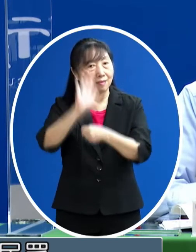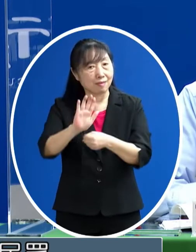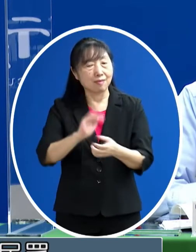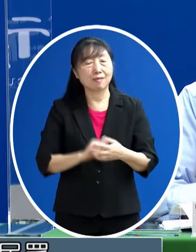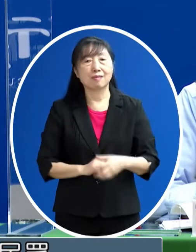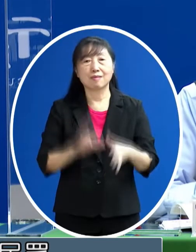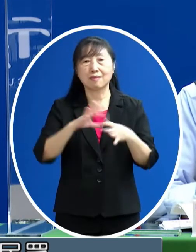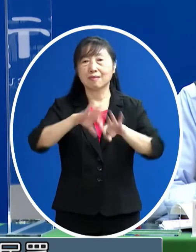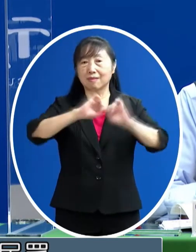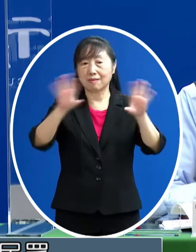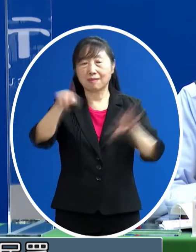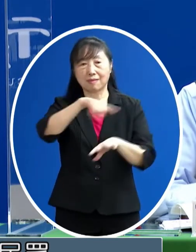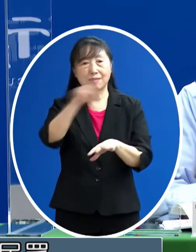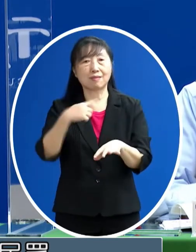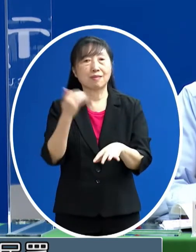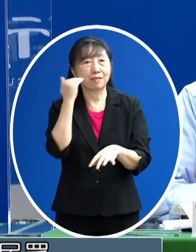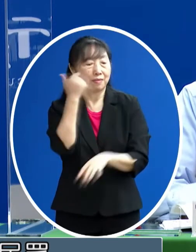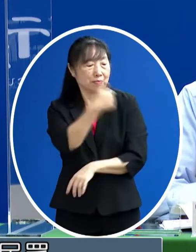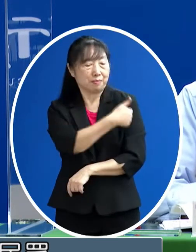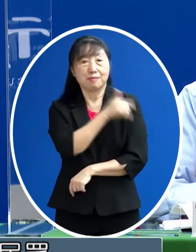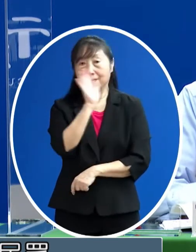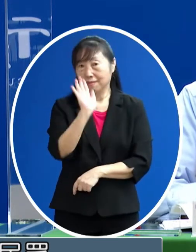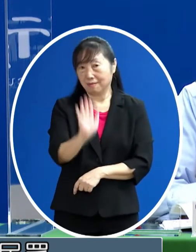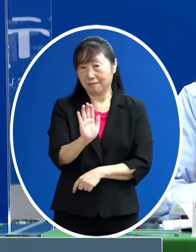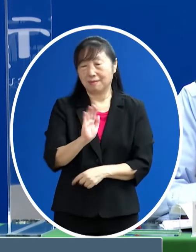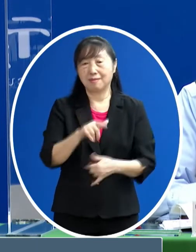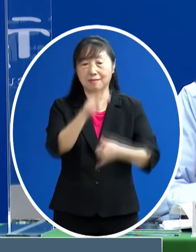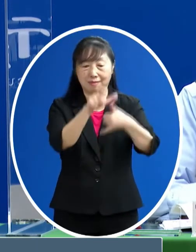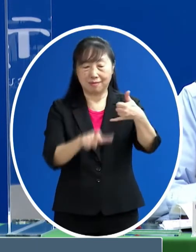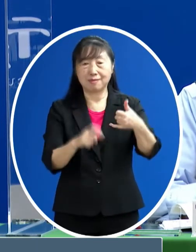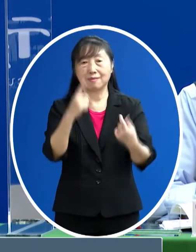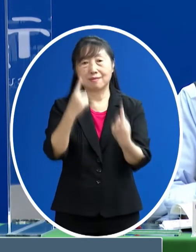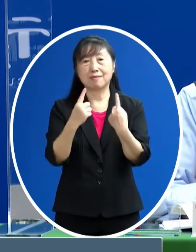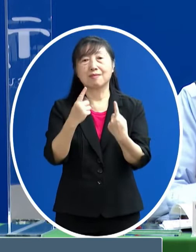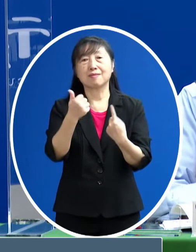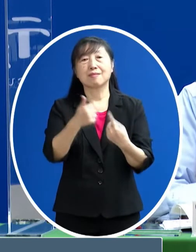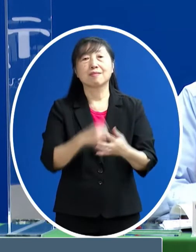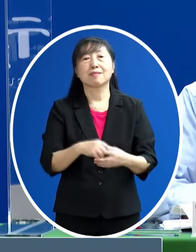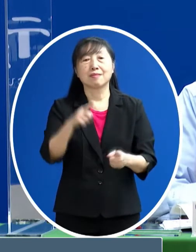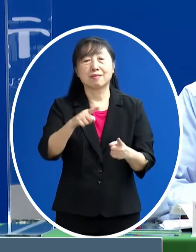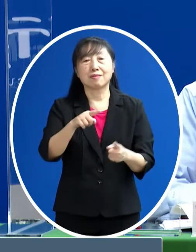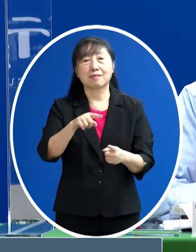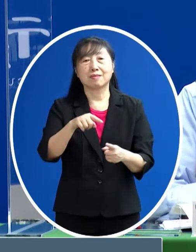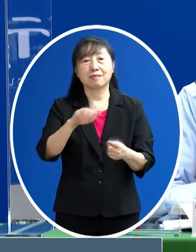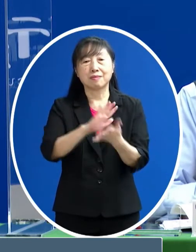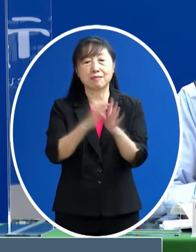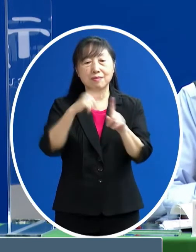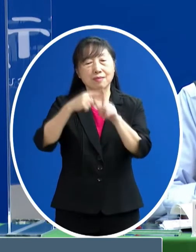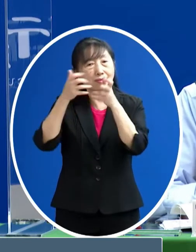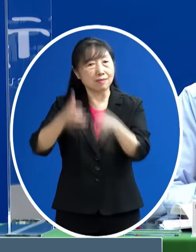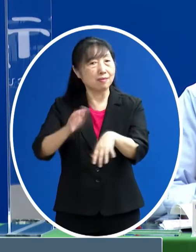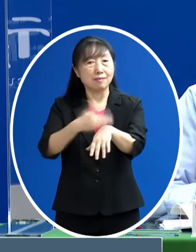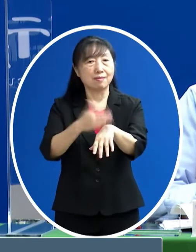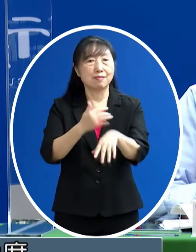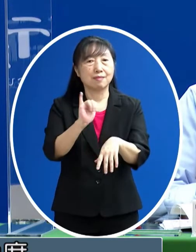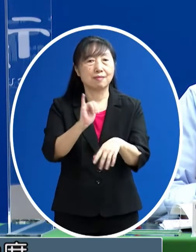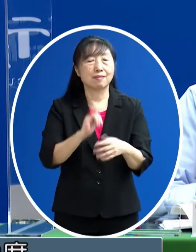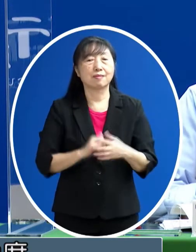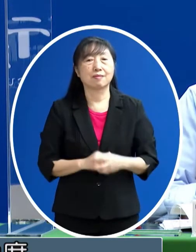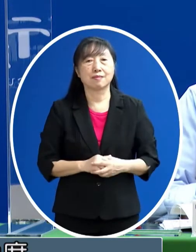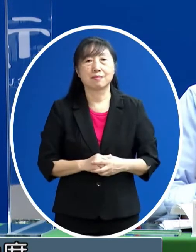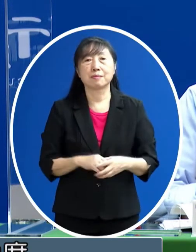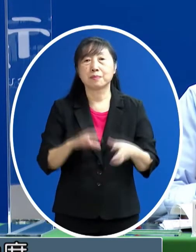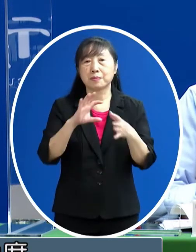哈，那还是呼吁就是说有接种疫苗的民众，看起来这个可能演变成重症的机会哈是会降低的哈。